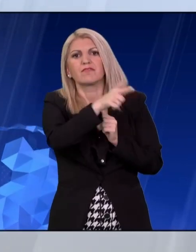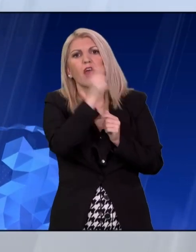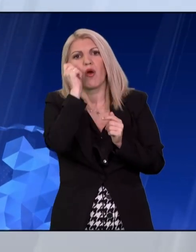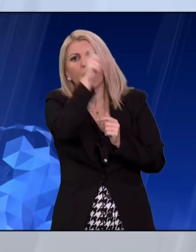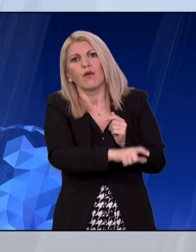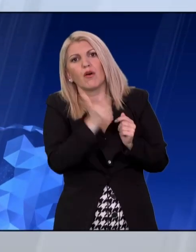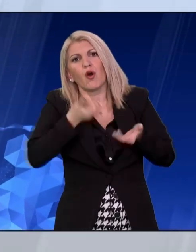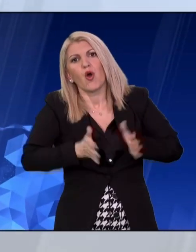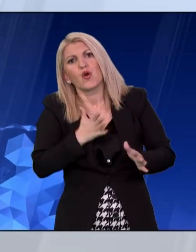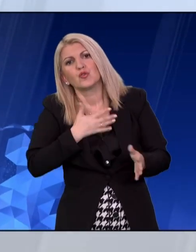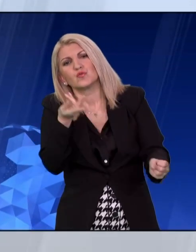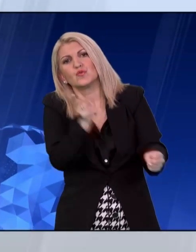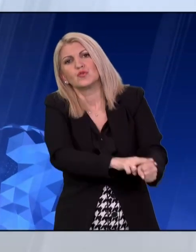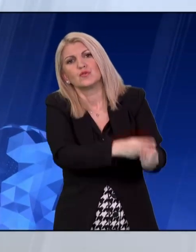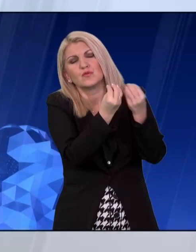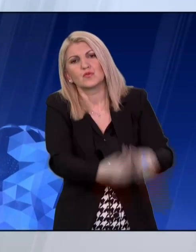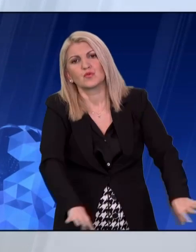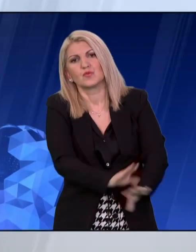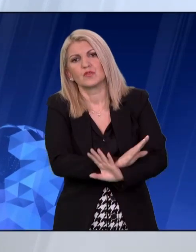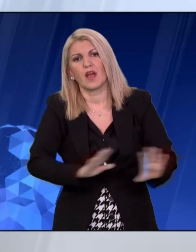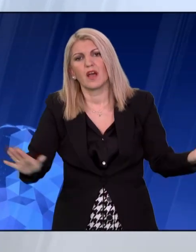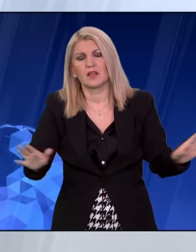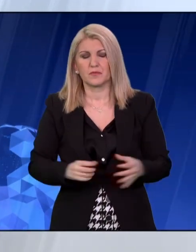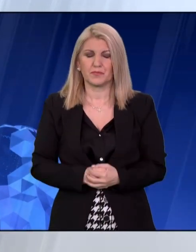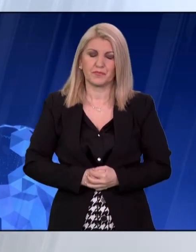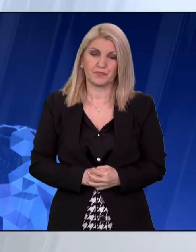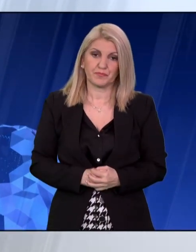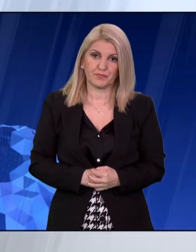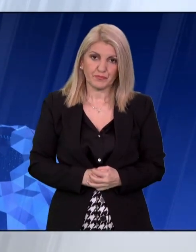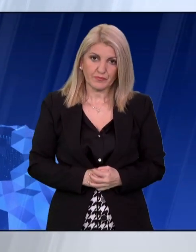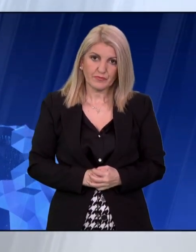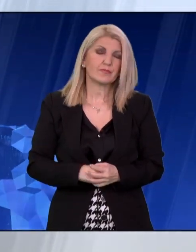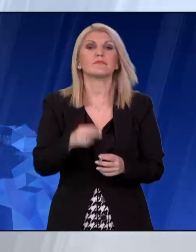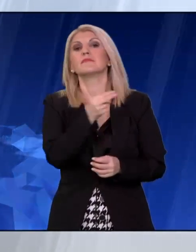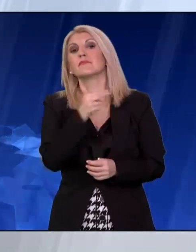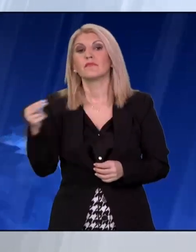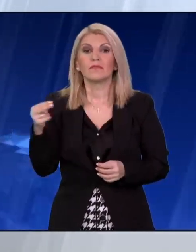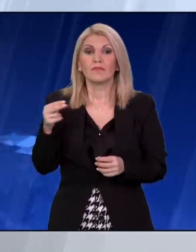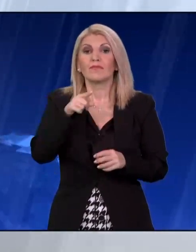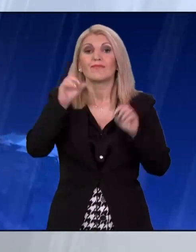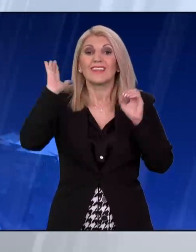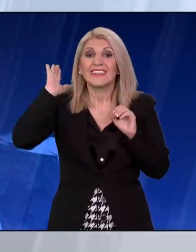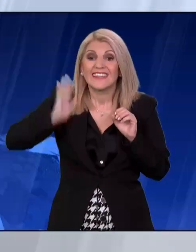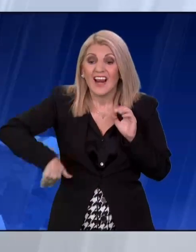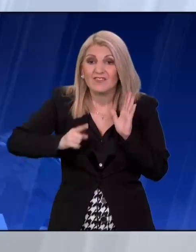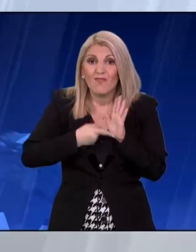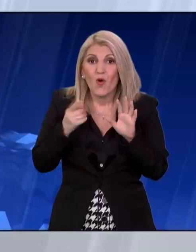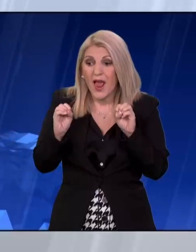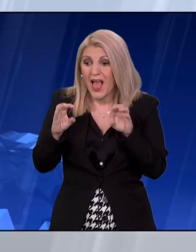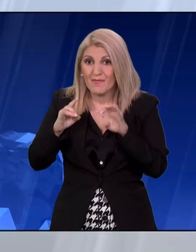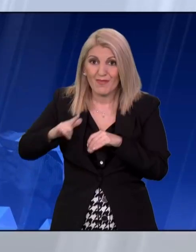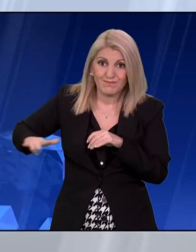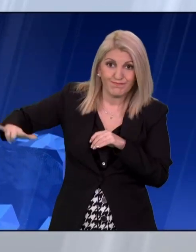αγάπη του τον ελσε κάθισε στη θέση του πιλότου για την τελευταία εκπαιδευτική βόλτα και λίγα λεπτά αργότερα το